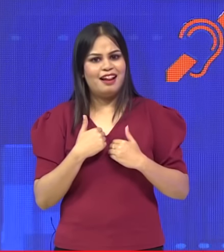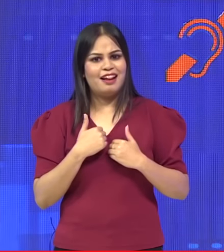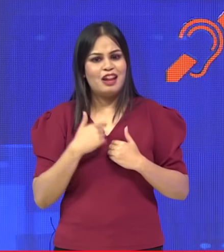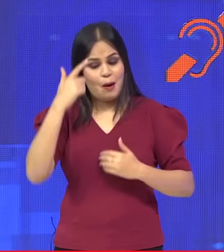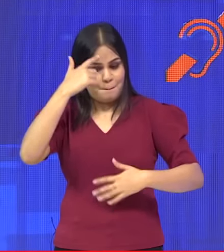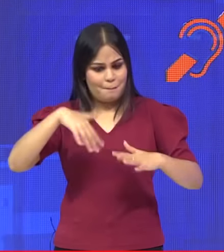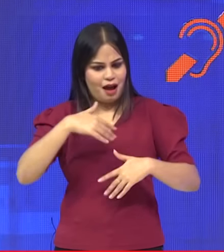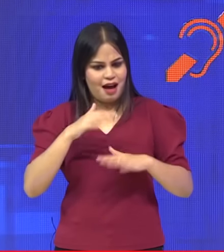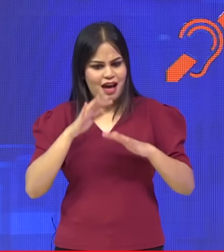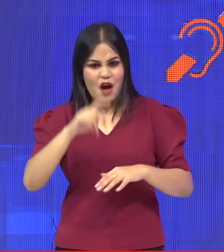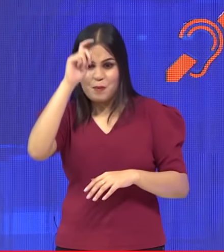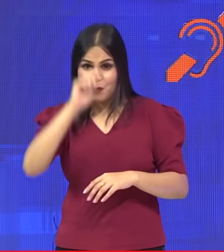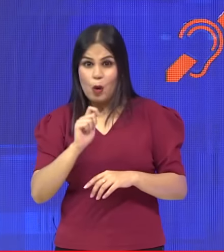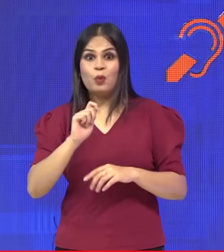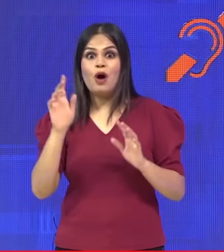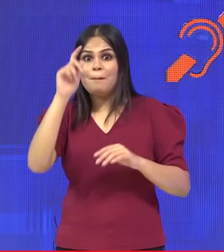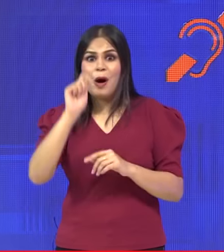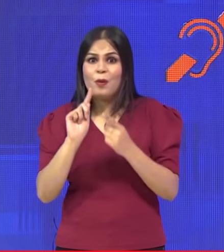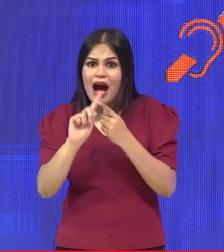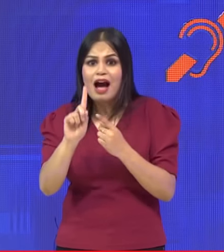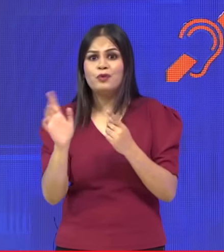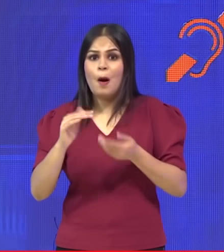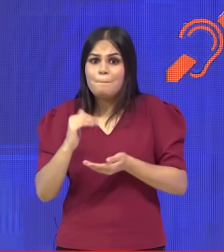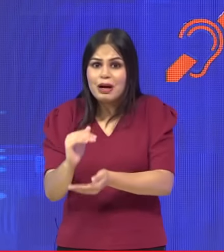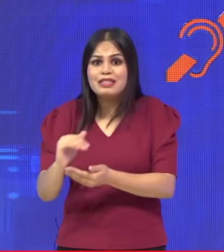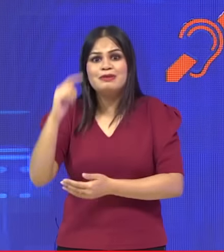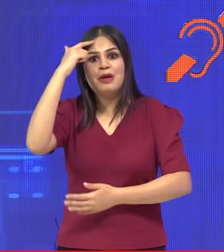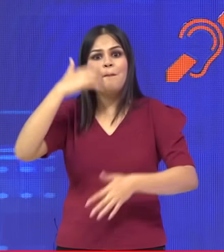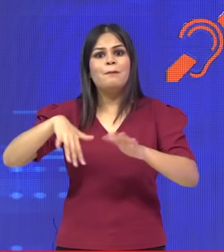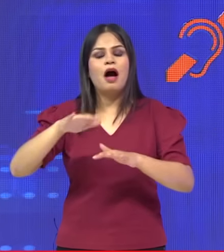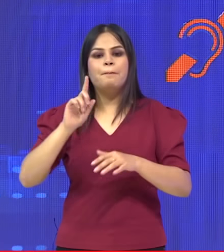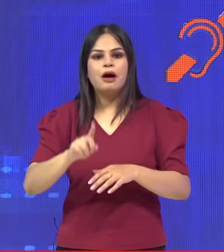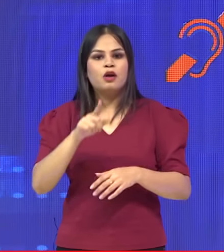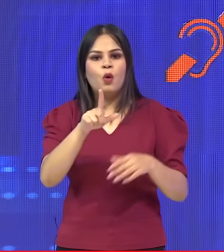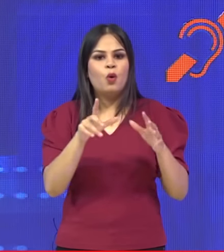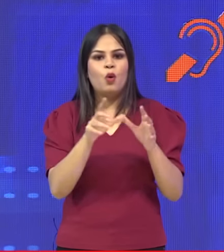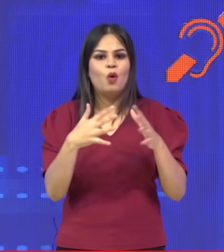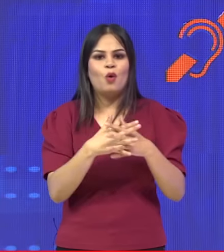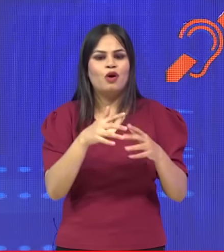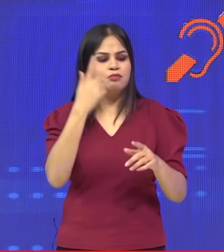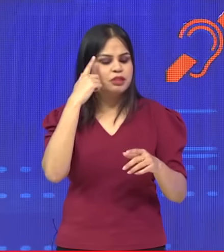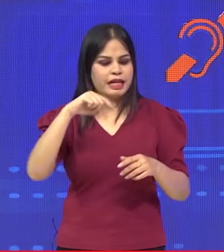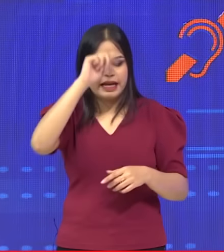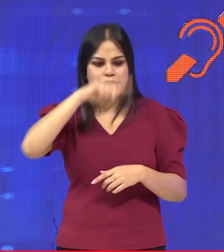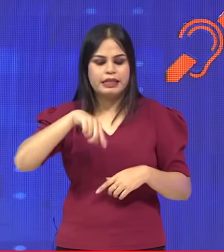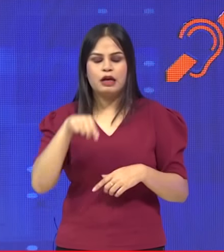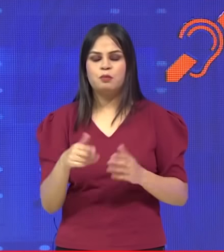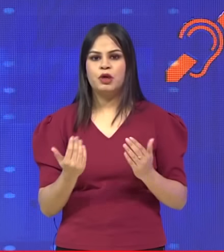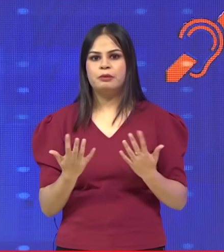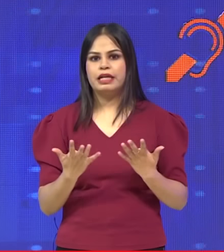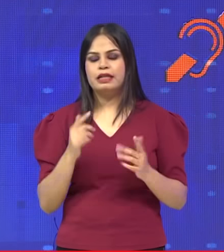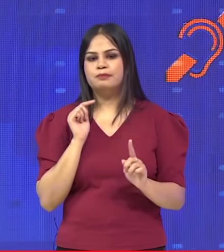प्लेन था बहू का नहीं था बच्चे का था लेकिन अब वो लाउ के हिसाब से वो तो हिंदुस्तान में हो नहीं सकता